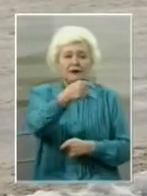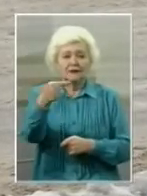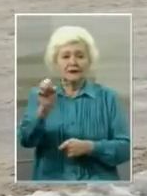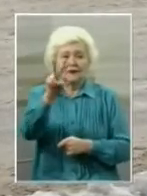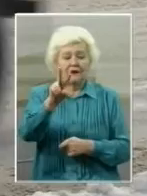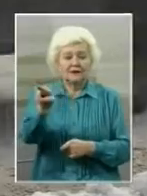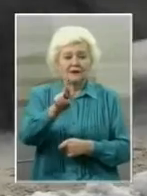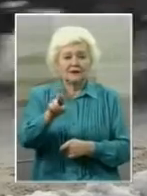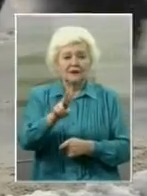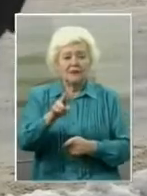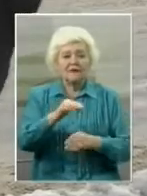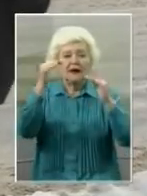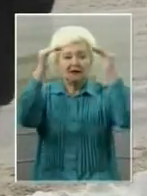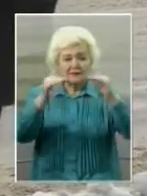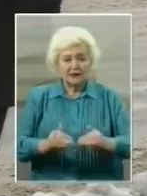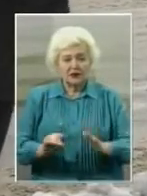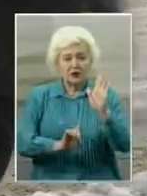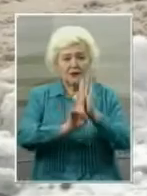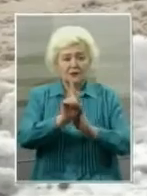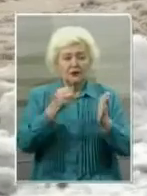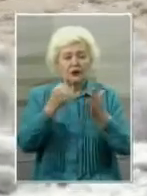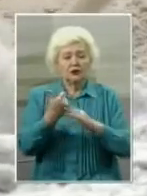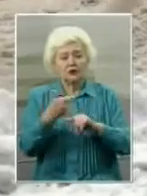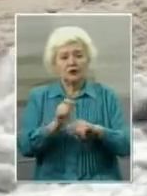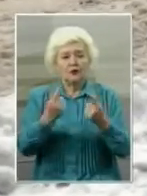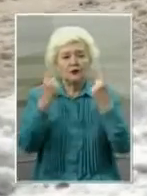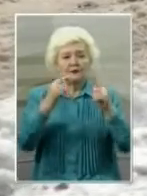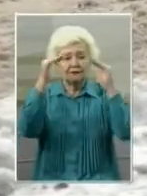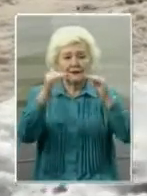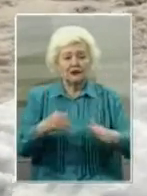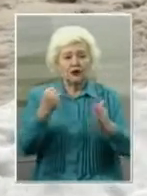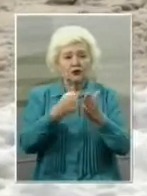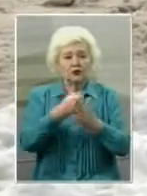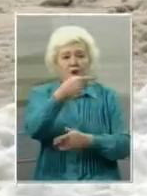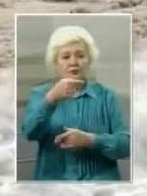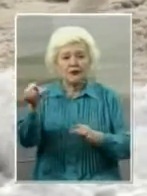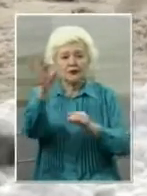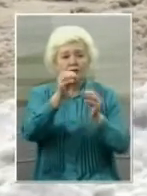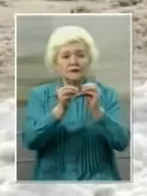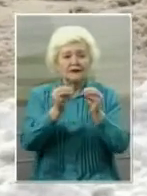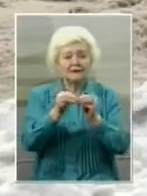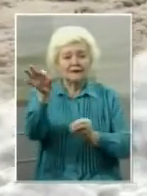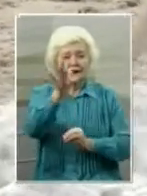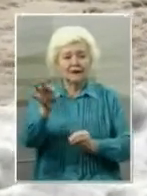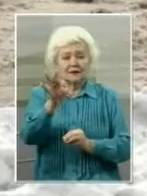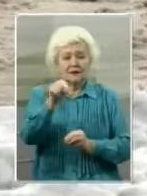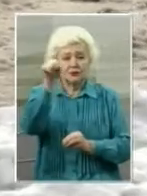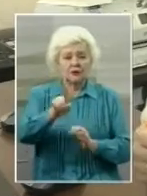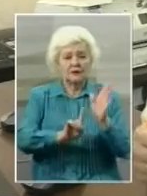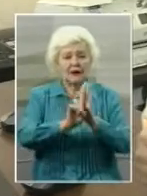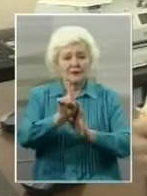12 січня ми очікуємо знову зниження температури, доволі значне зниження, десь до мінус 10 градусів вночі. І ця